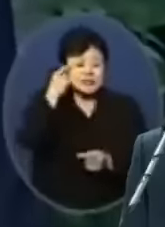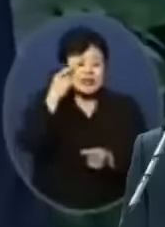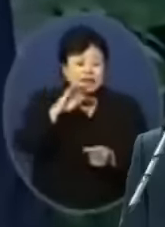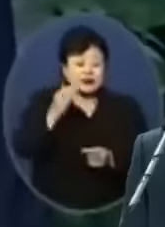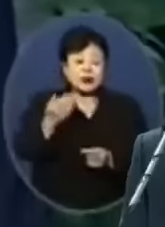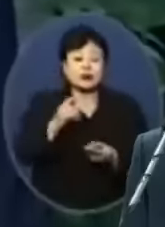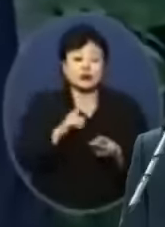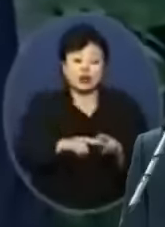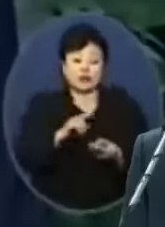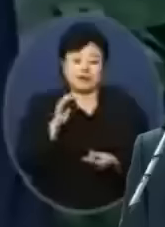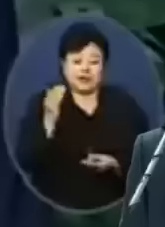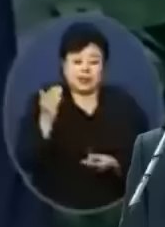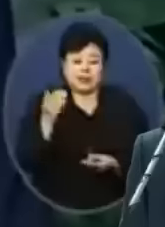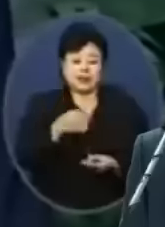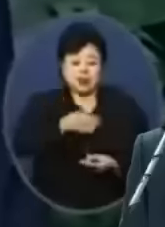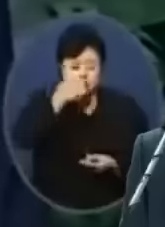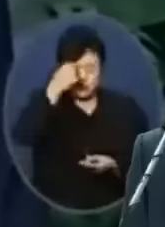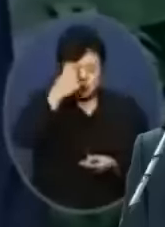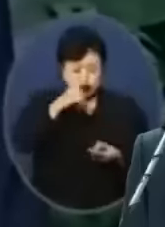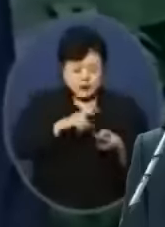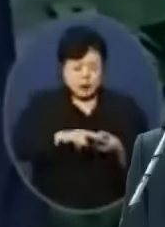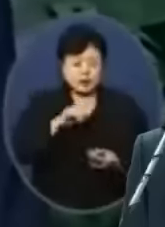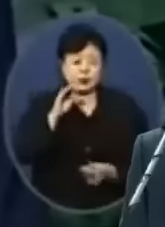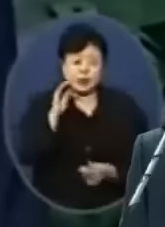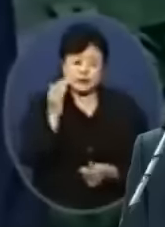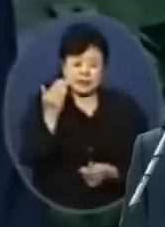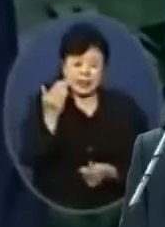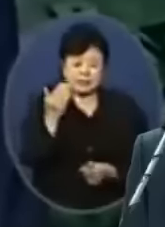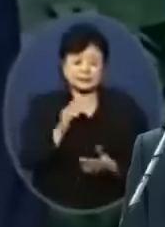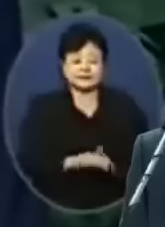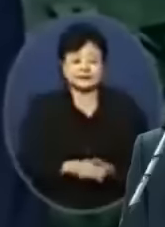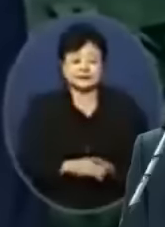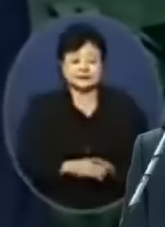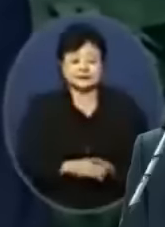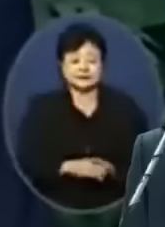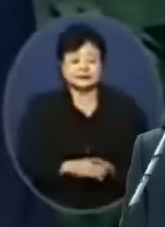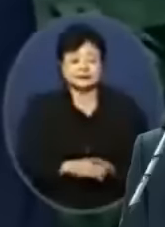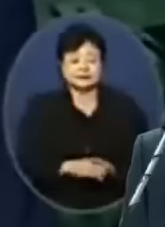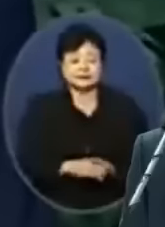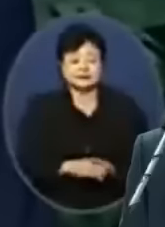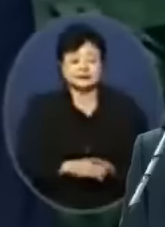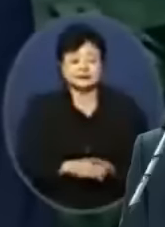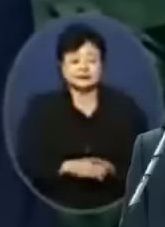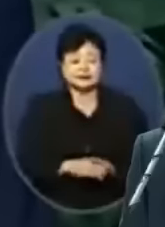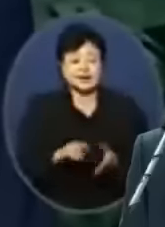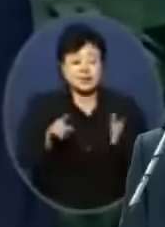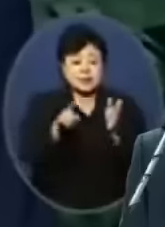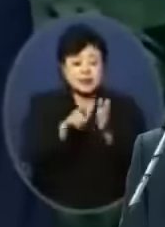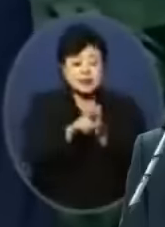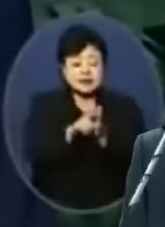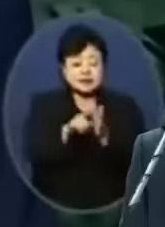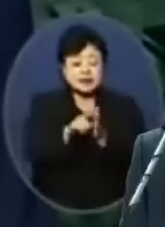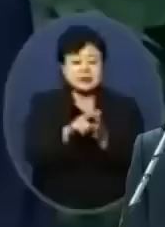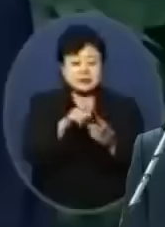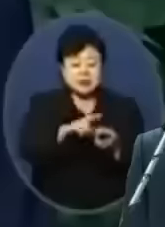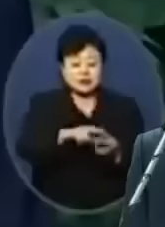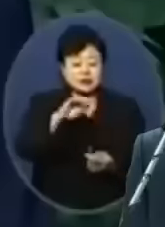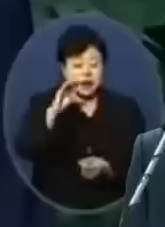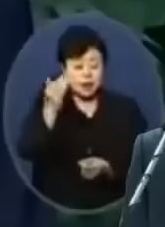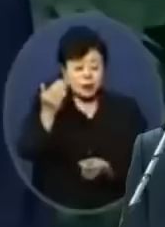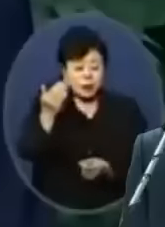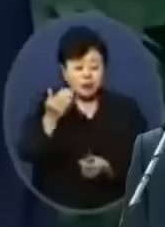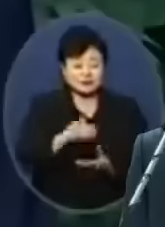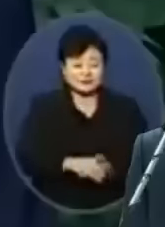되는 것입니다. 꿈을 꾸면 꿈을 꾸는 대로 되는 것입니다. 믿음을 가지면 내 믿은 대로